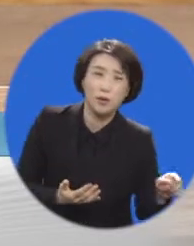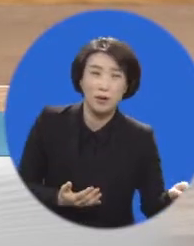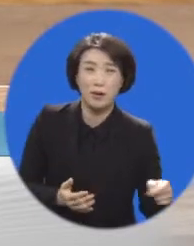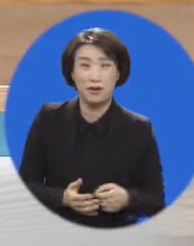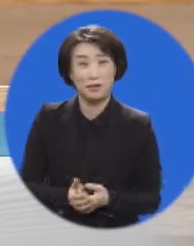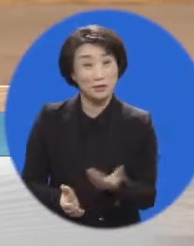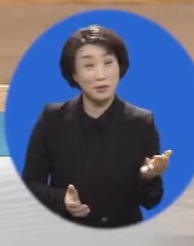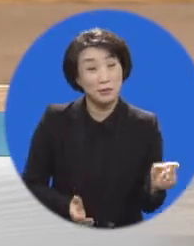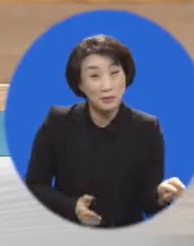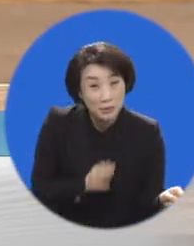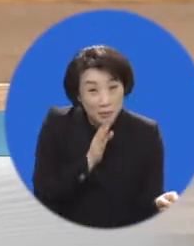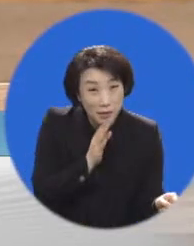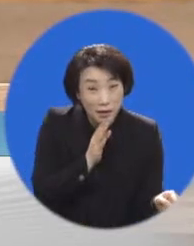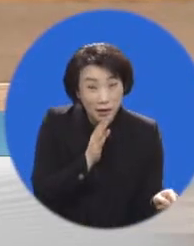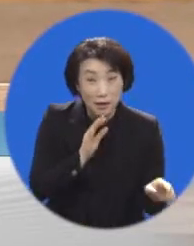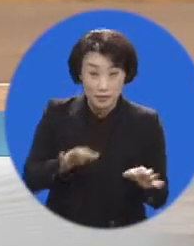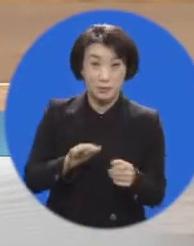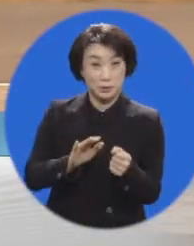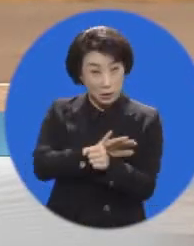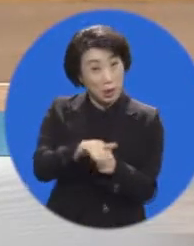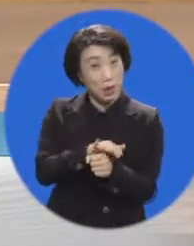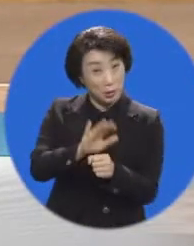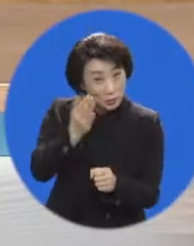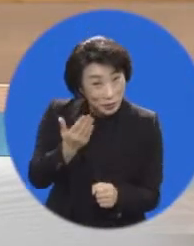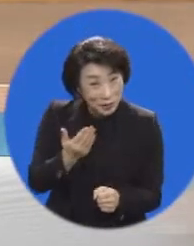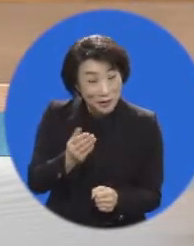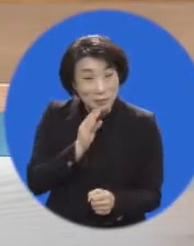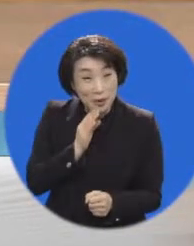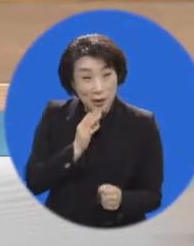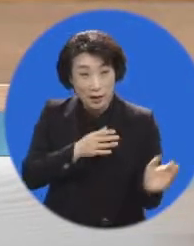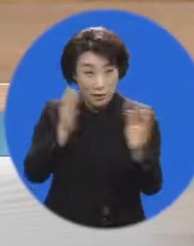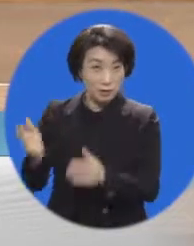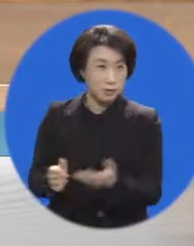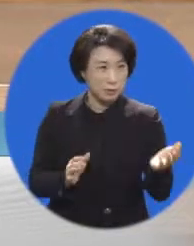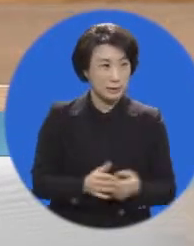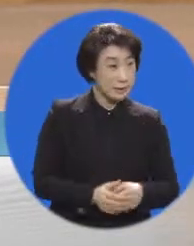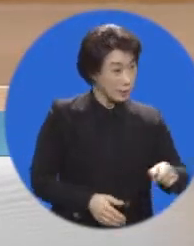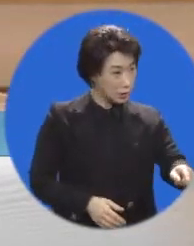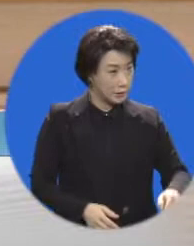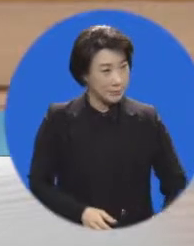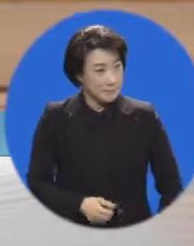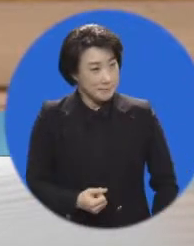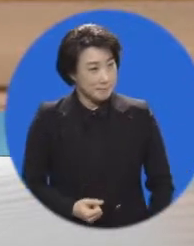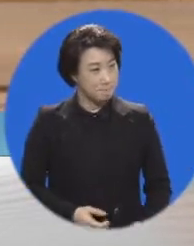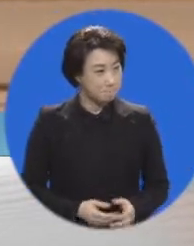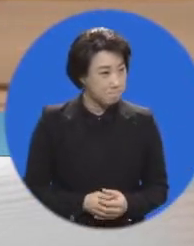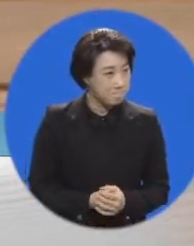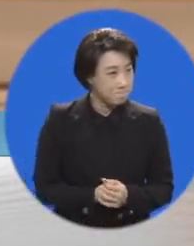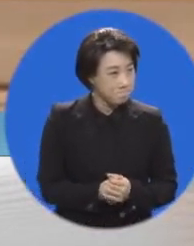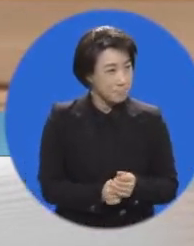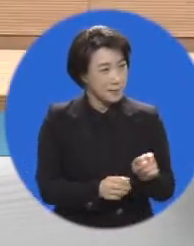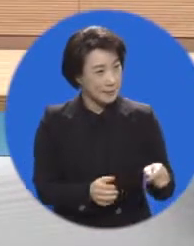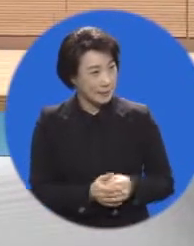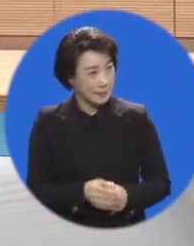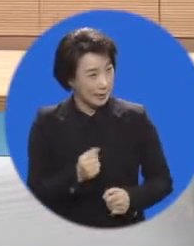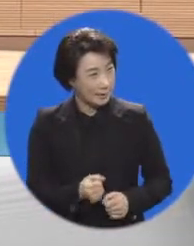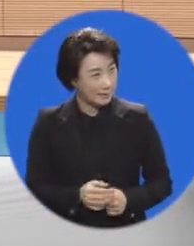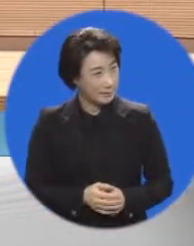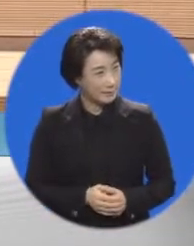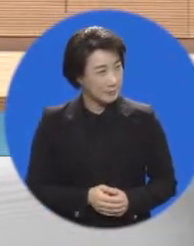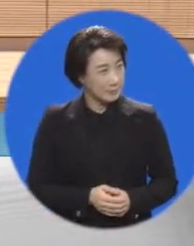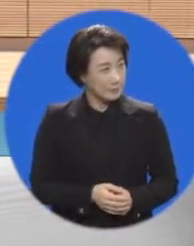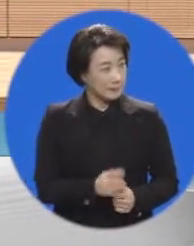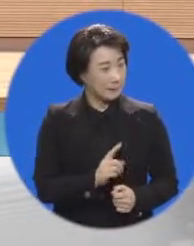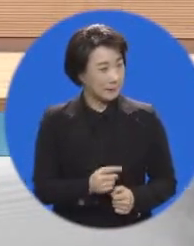응? 그럼 사랑이 되거든. 근데 그야 이놈의 새끼, 내가 그냥 가만